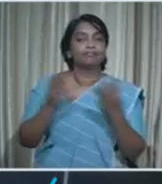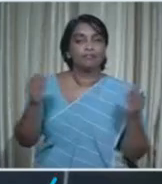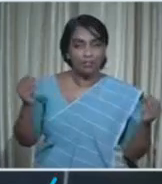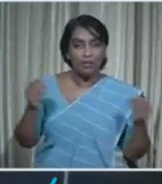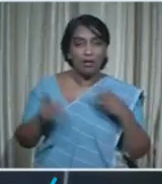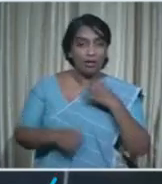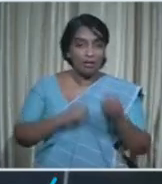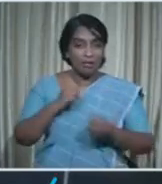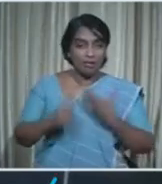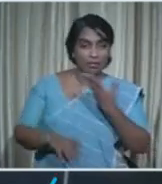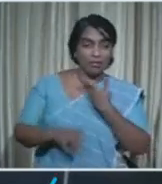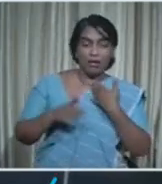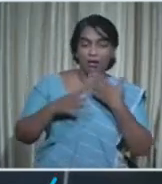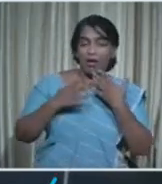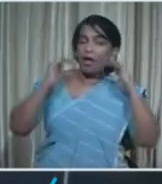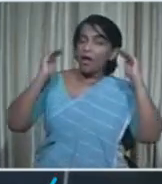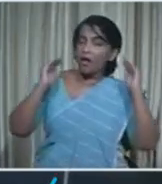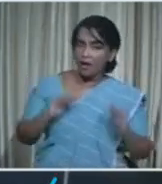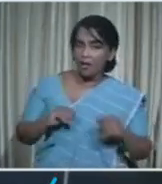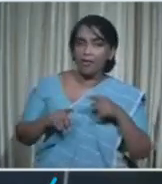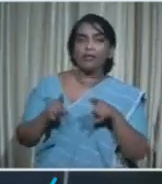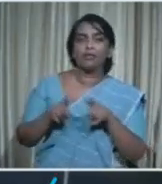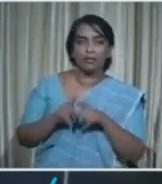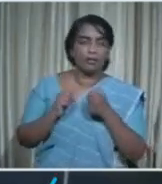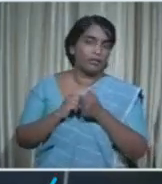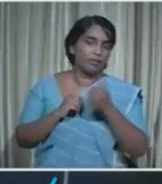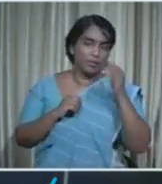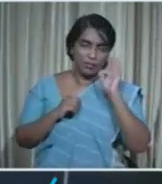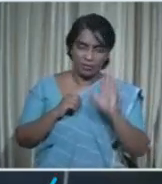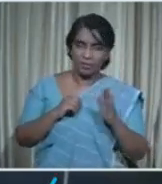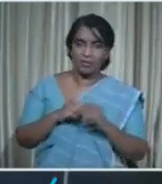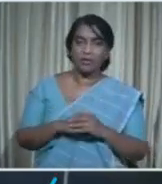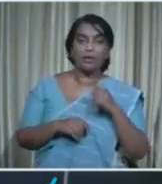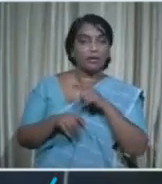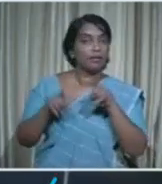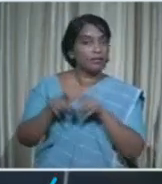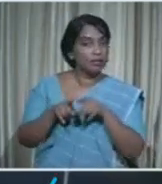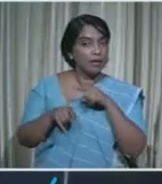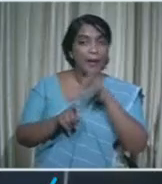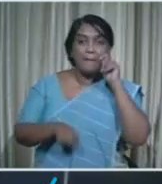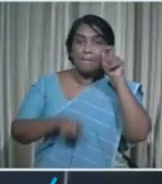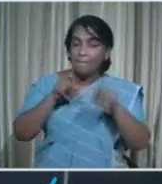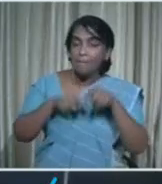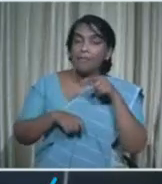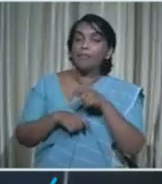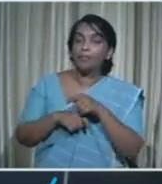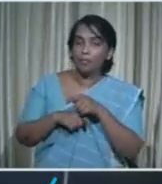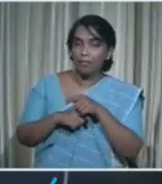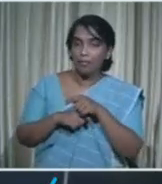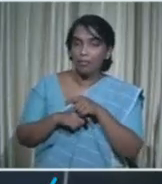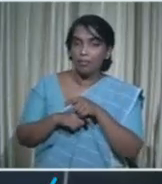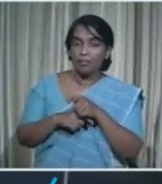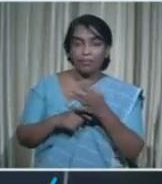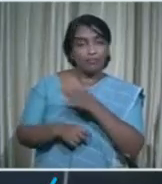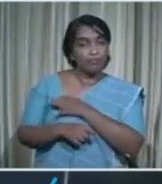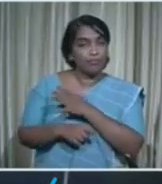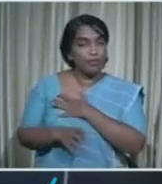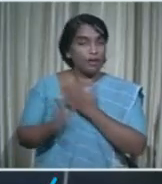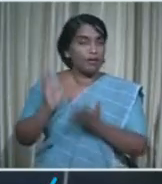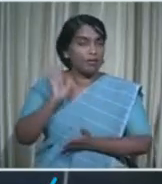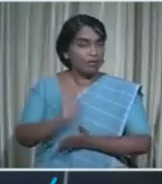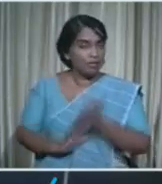तीन मे आवेगीशील अवमेन विधि अभी कटिदर ये अनु ये जनतावगे तीन वैरे हो तरह